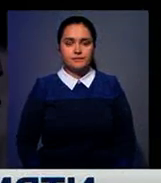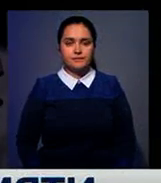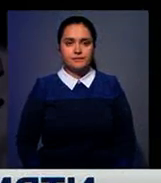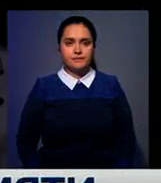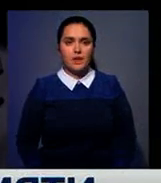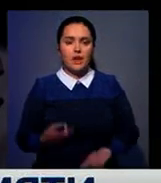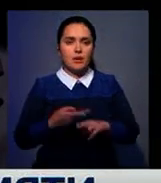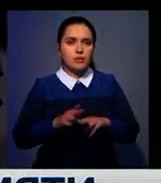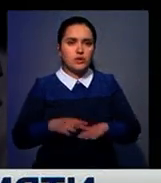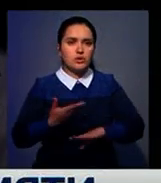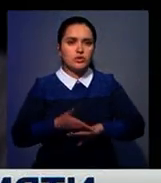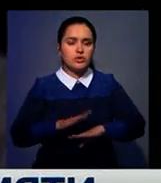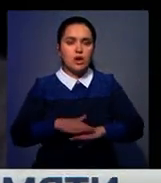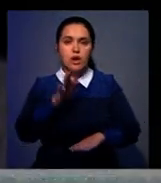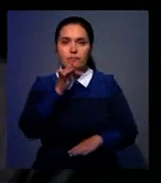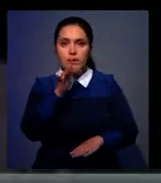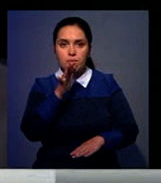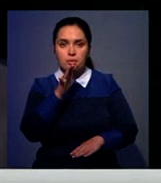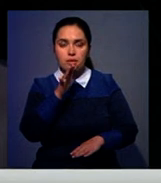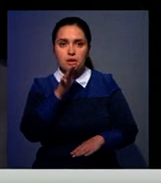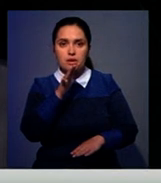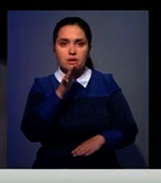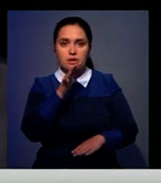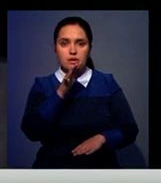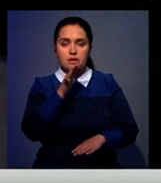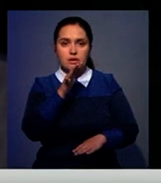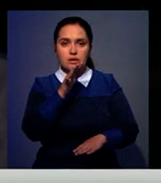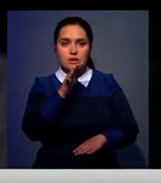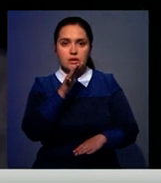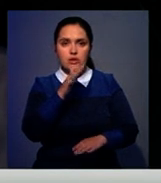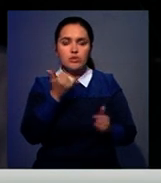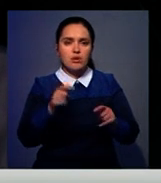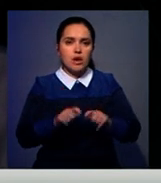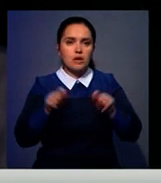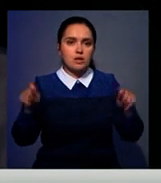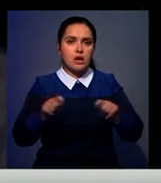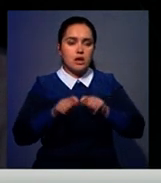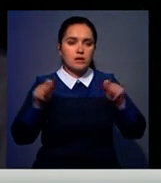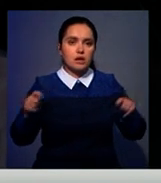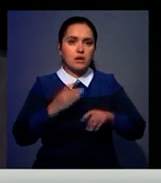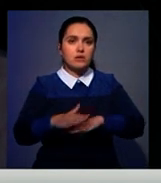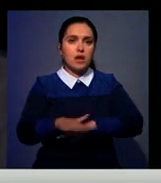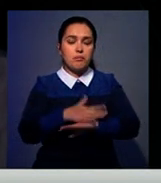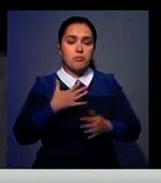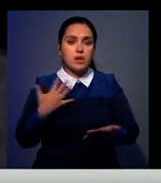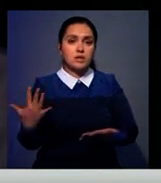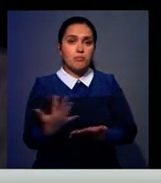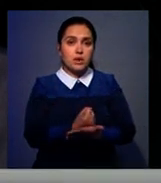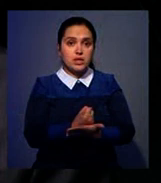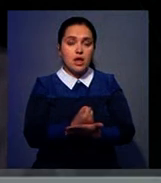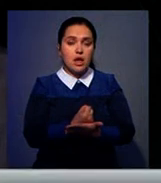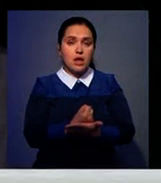Эти события за последние 12 лет стали достоянием общественности. То есть мы смогли за это время